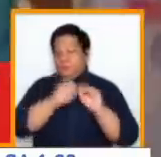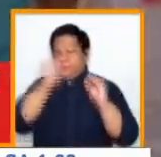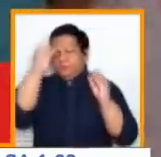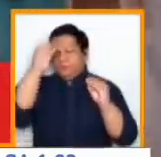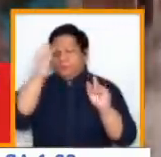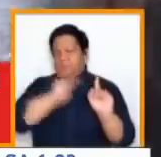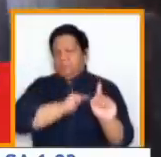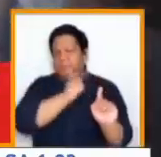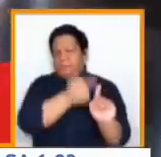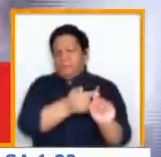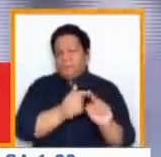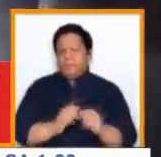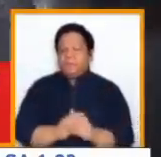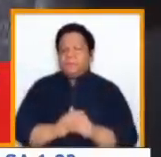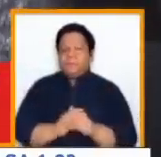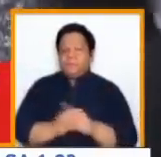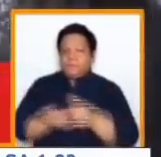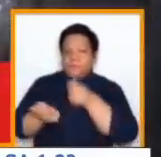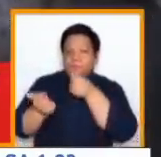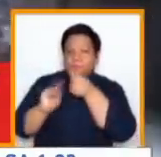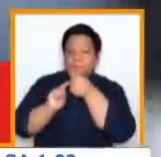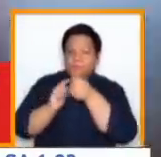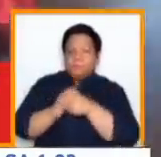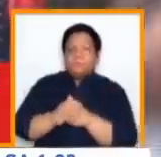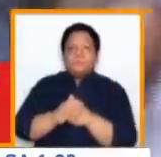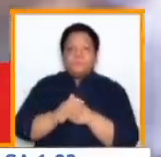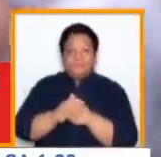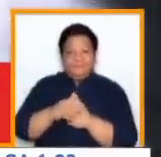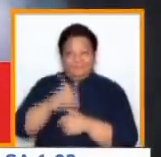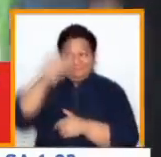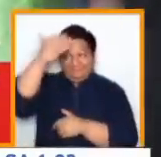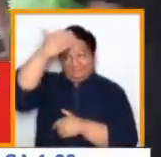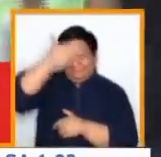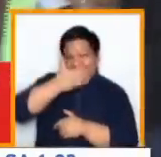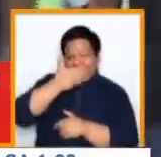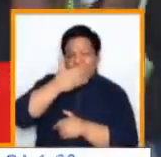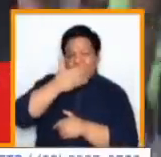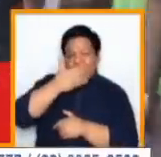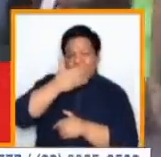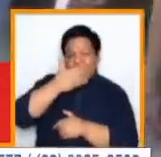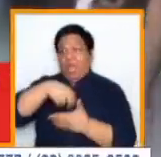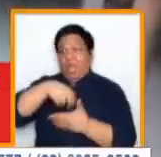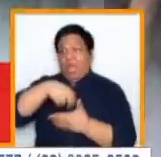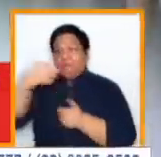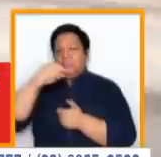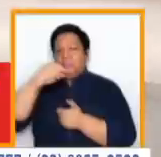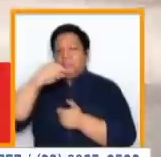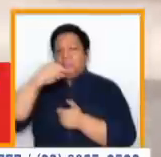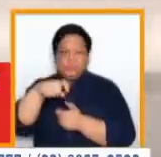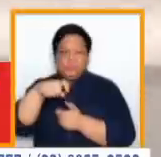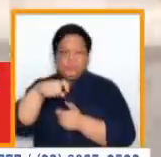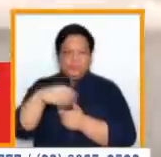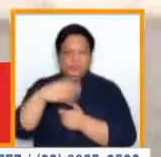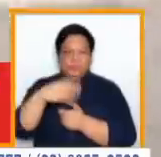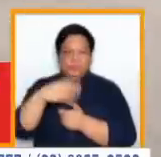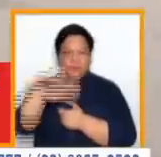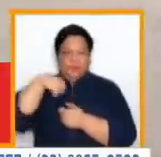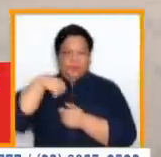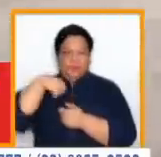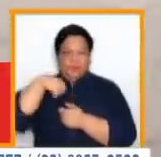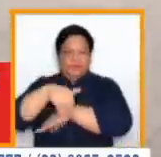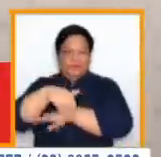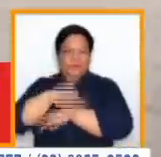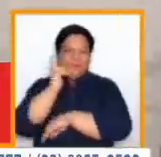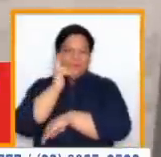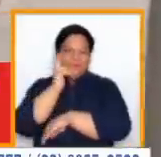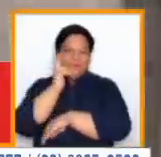ang pagsusuot ng face shield sa labas base sa anunsyo ni Pangulong Duterte kagabi. Kung ikinatuwa ito ng mga nanalabo ang